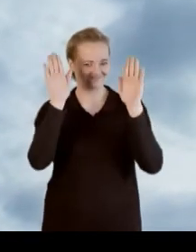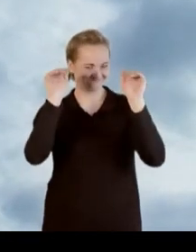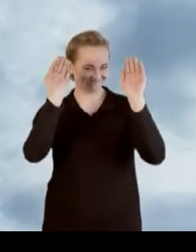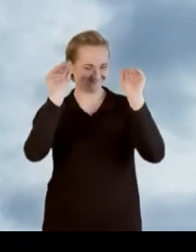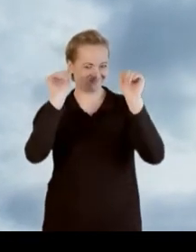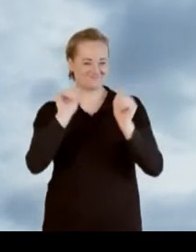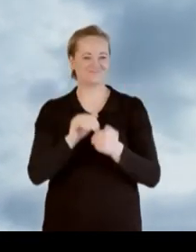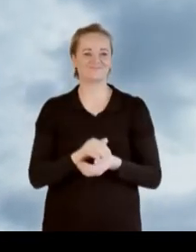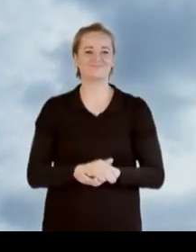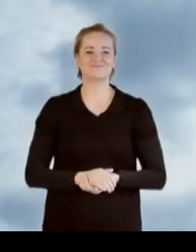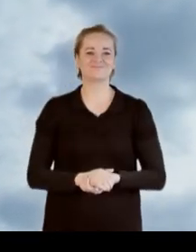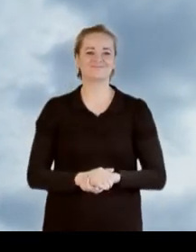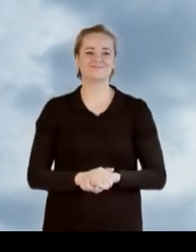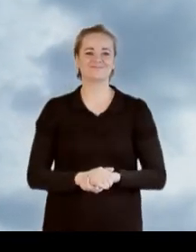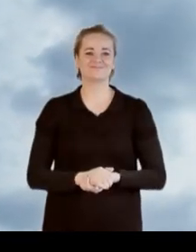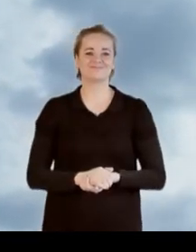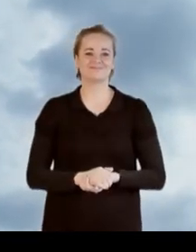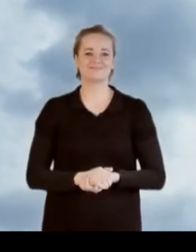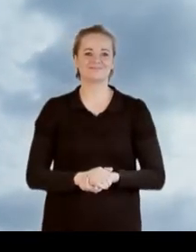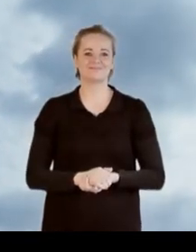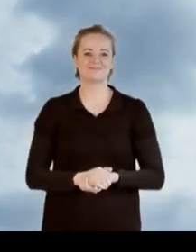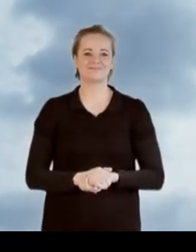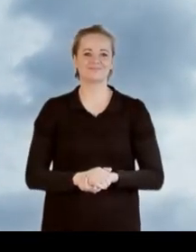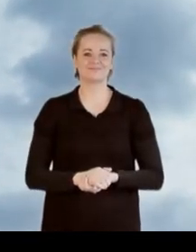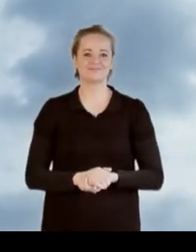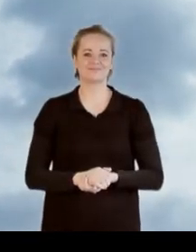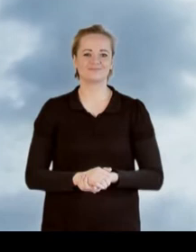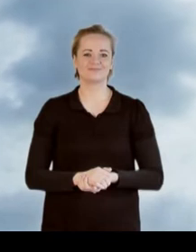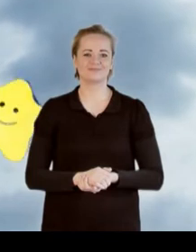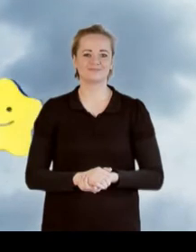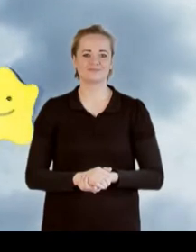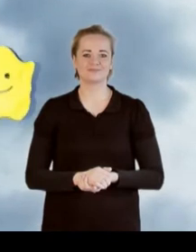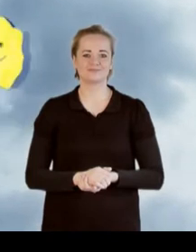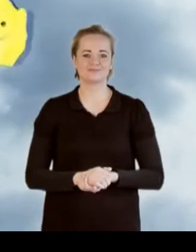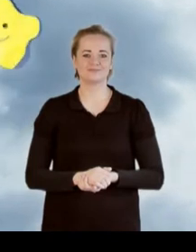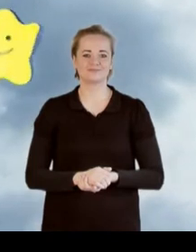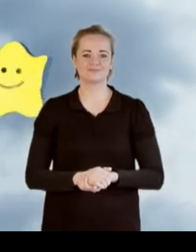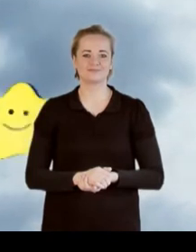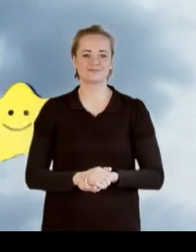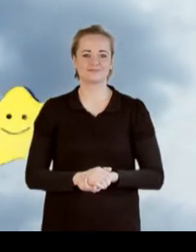01013, Vilnius. Iki kito susitikimo, vaikai!